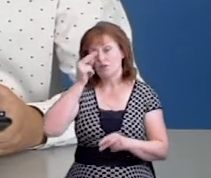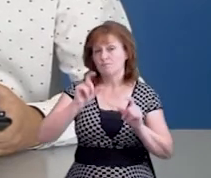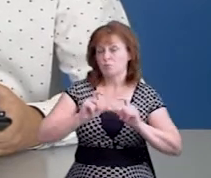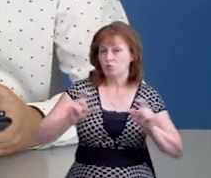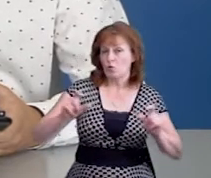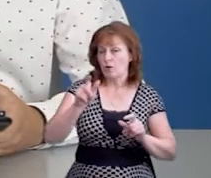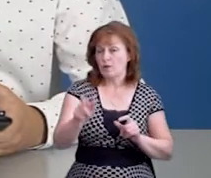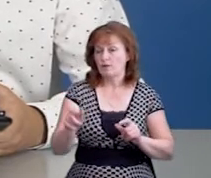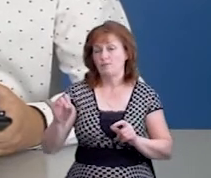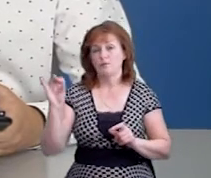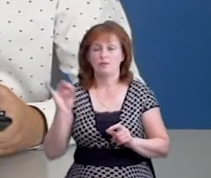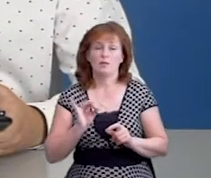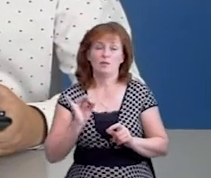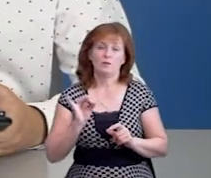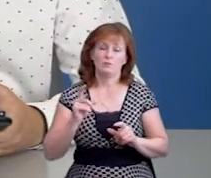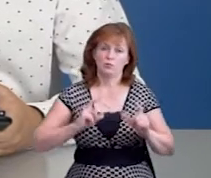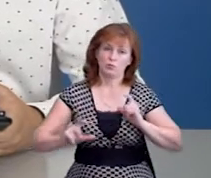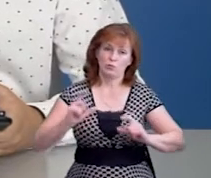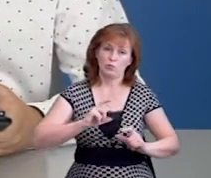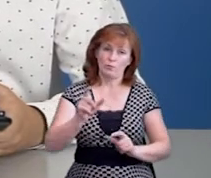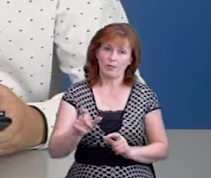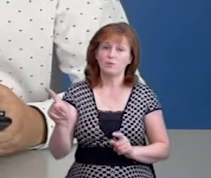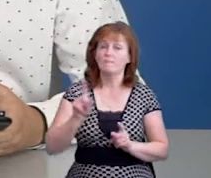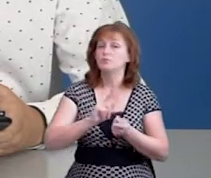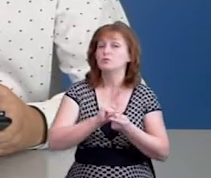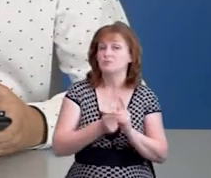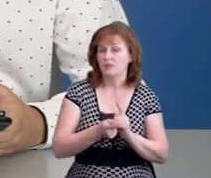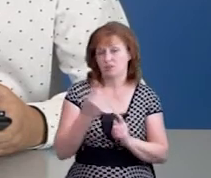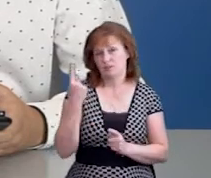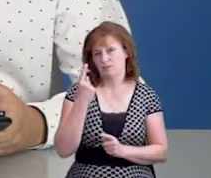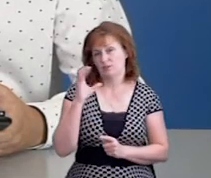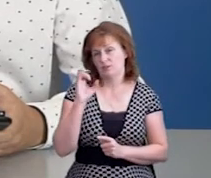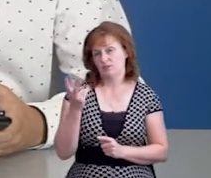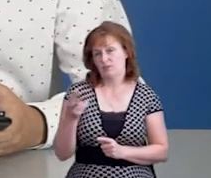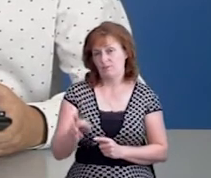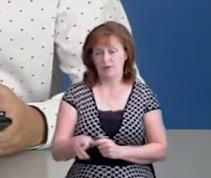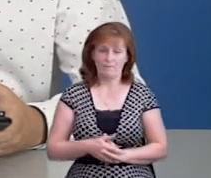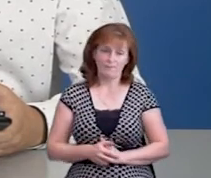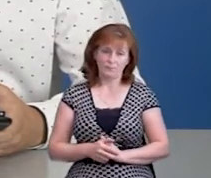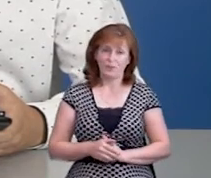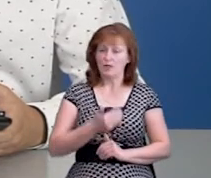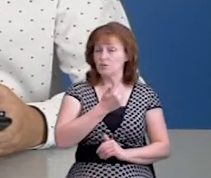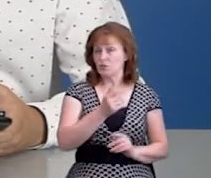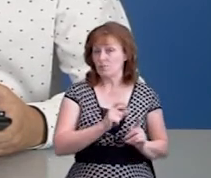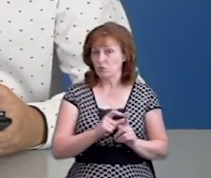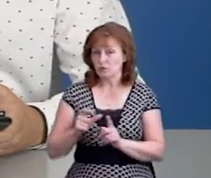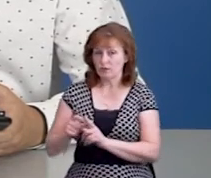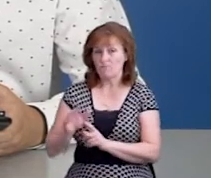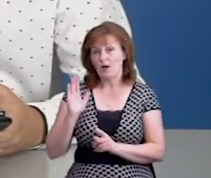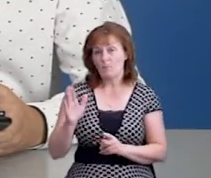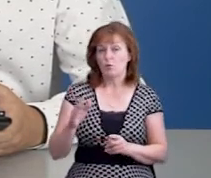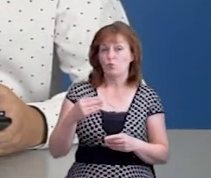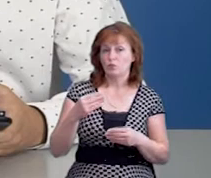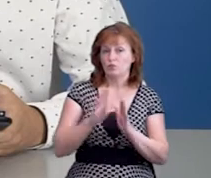Що зміниться для учнів 15-го ліцею у Чернігові, Суспільному розповіла його директорка. За її словами, книги видаватимуть